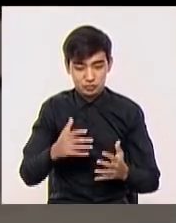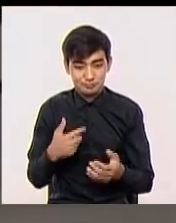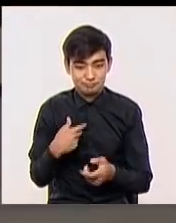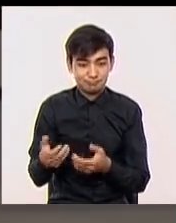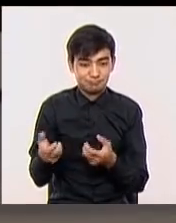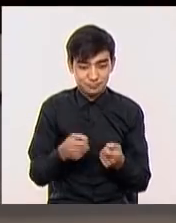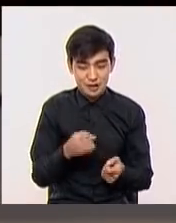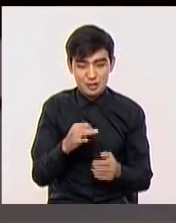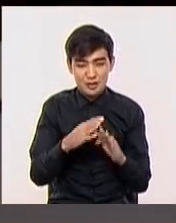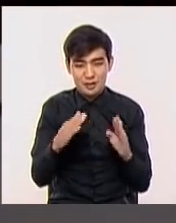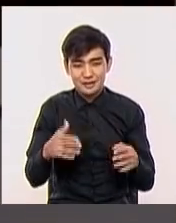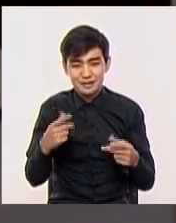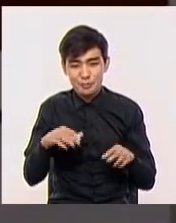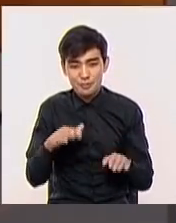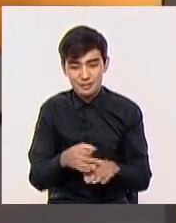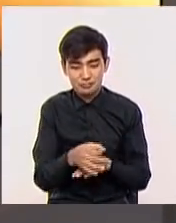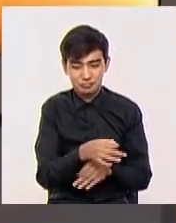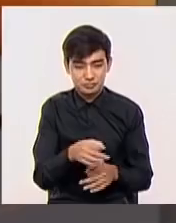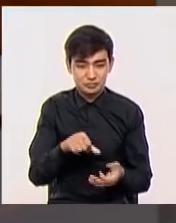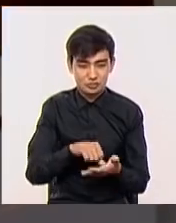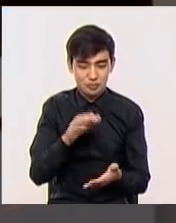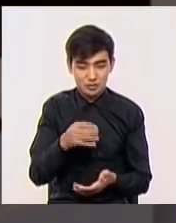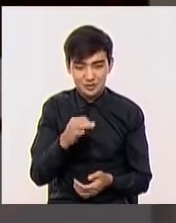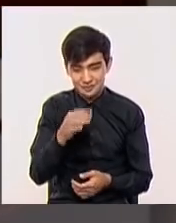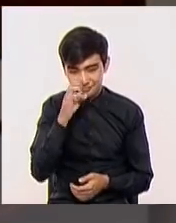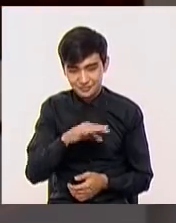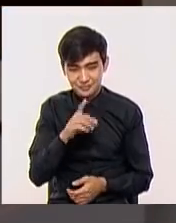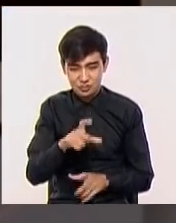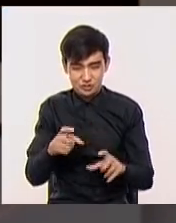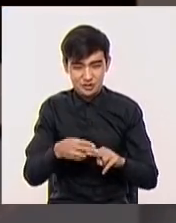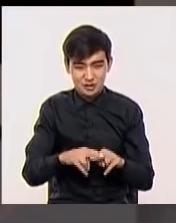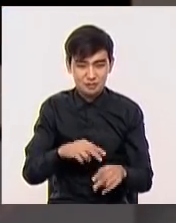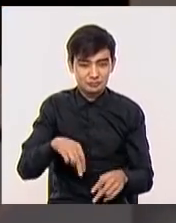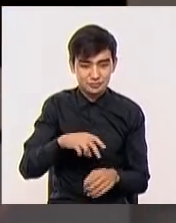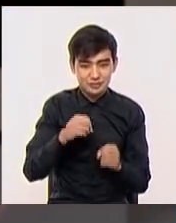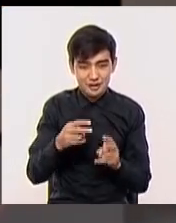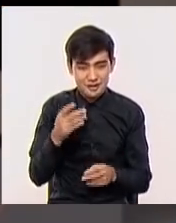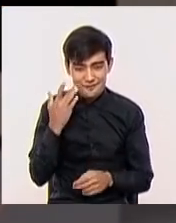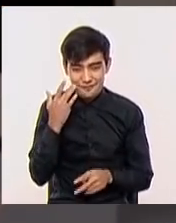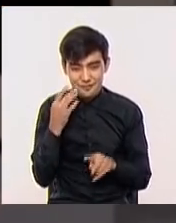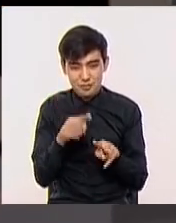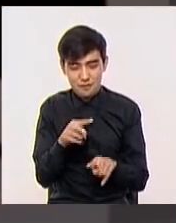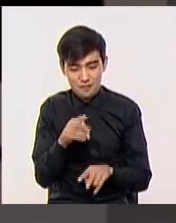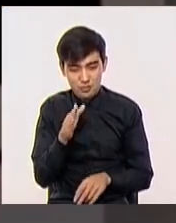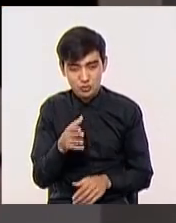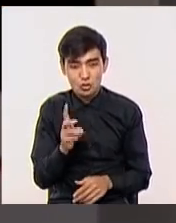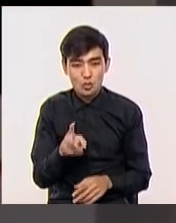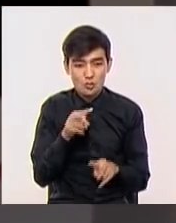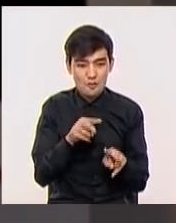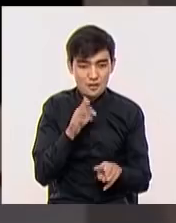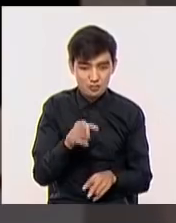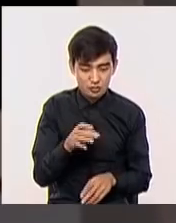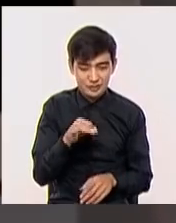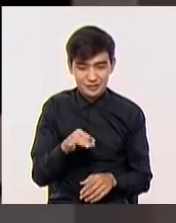босқындар лагері елдің қай аумағында орналасады. Жалпы елдегі босқындардың жүріс-тұрысы үнемі бақылауда ма? Кім бақылайды?